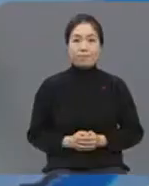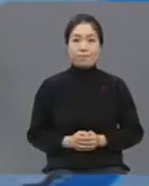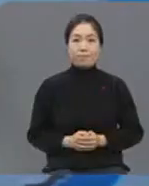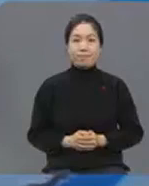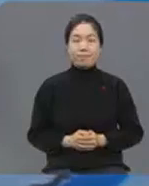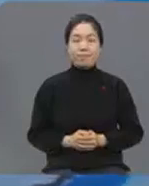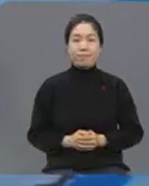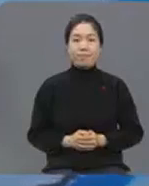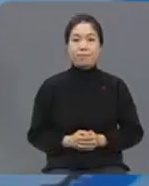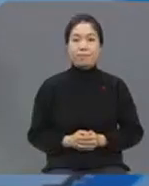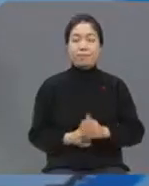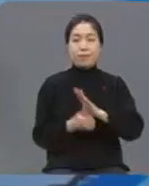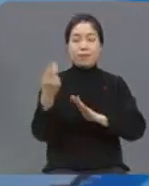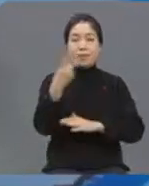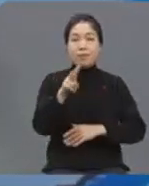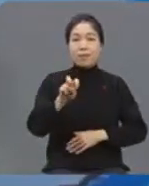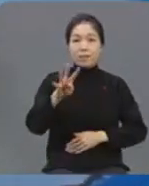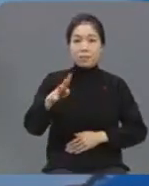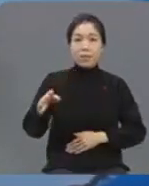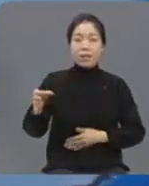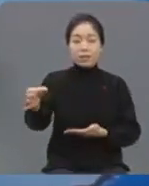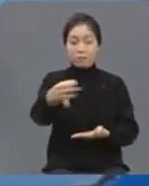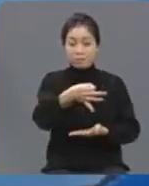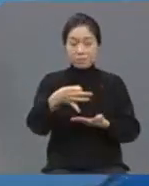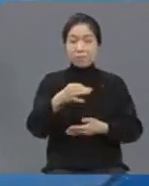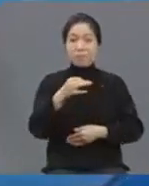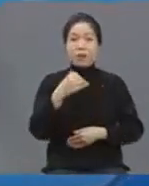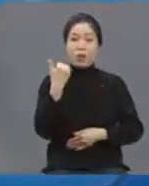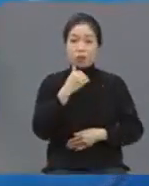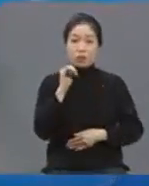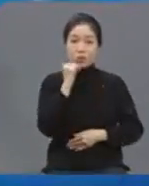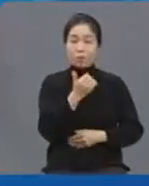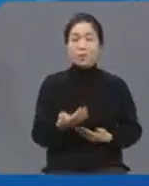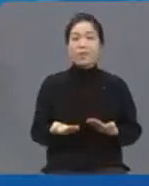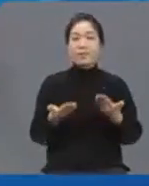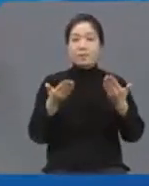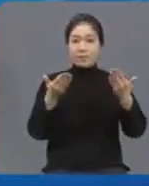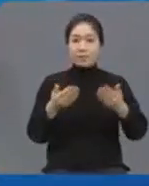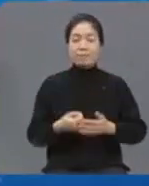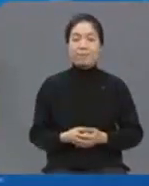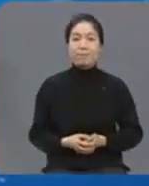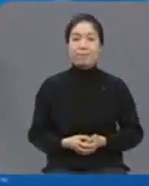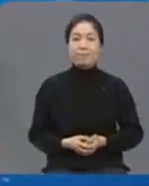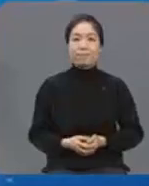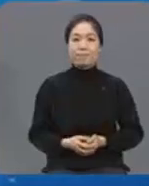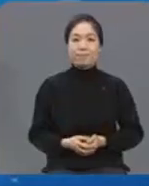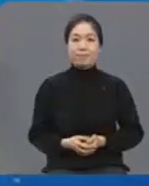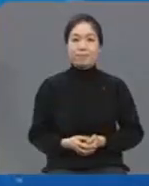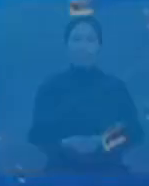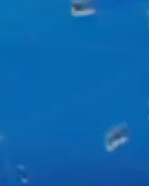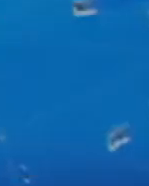밝혔습니다 다음은 희망 2024 나눔 캠페인 이웃돕기 성금을 보내 주신